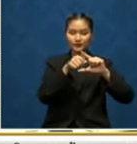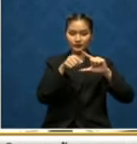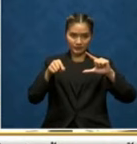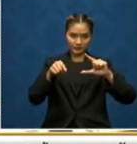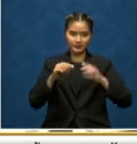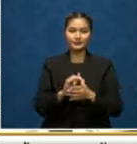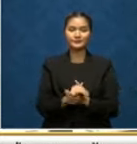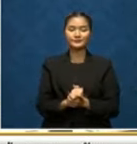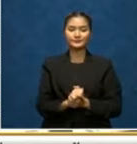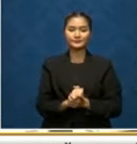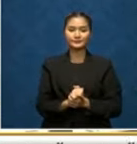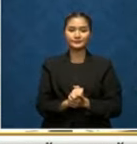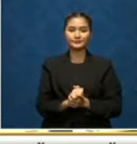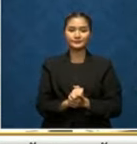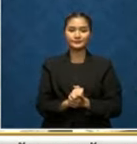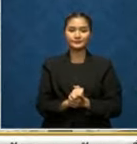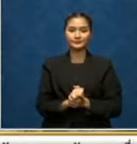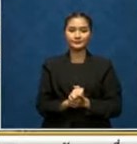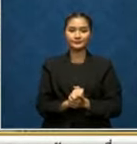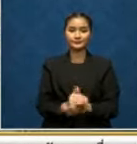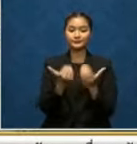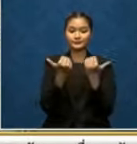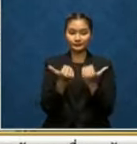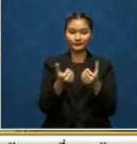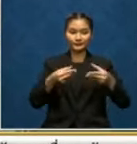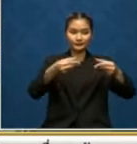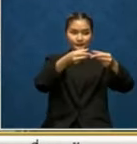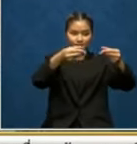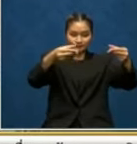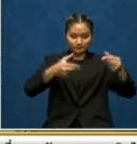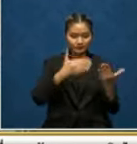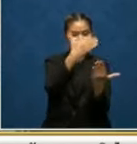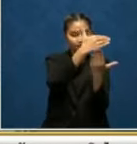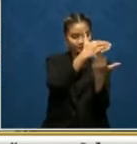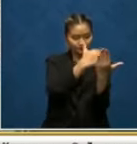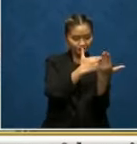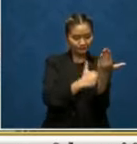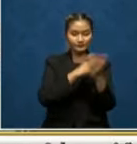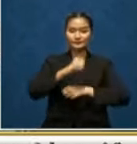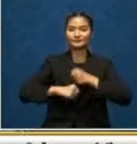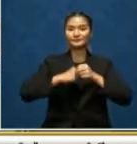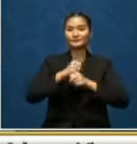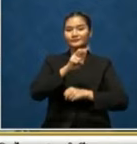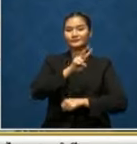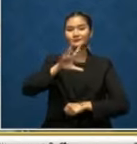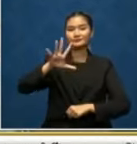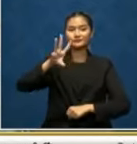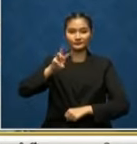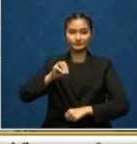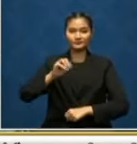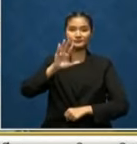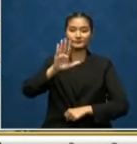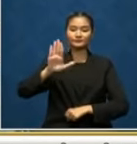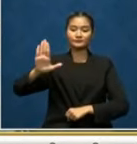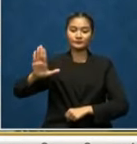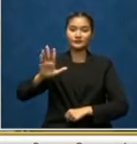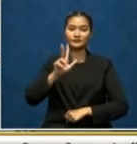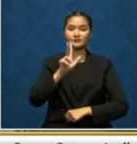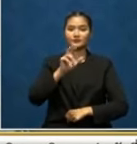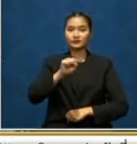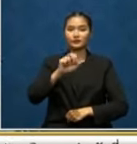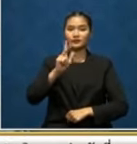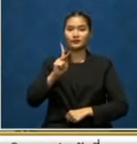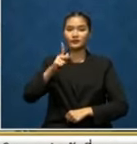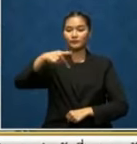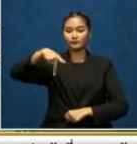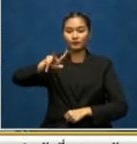ท่านประธานคะภายใต้รายงานประจำปี eec2565ของสกอถ้าเราได้ติดตามจาก